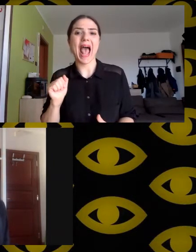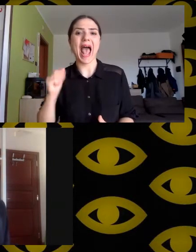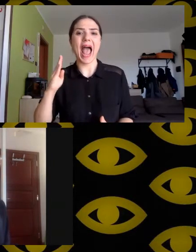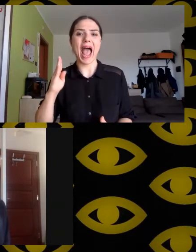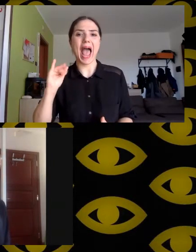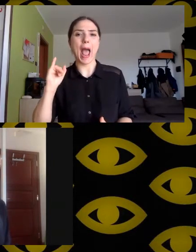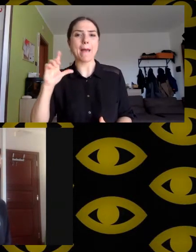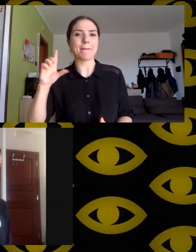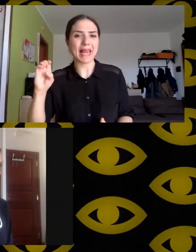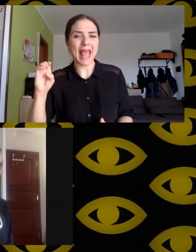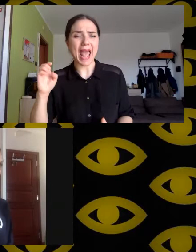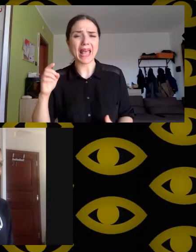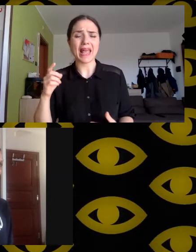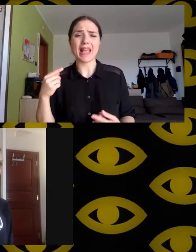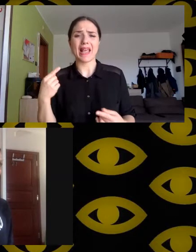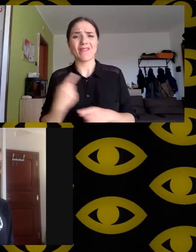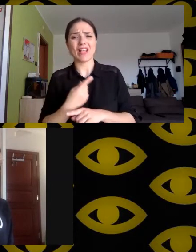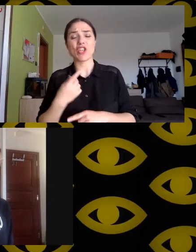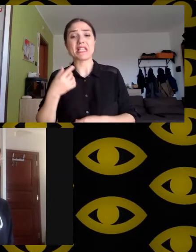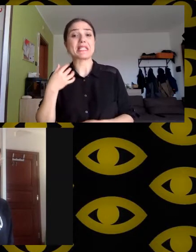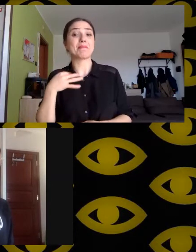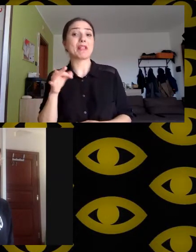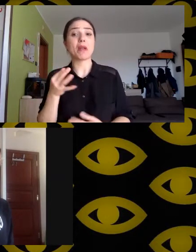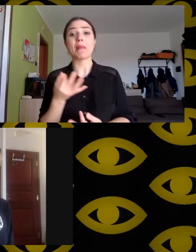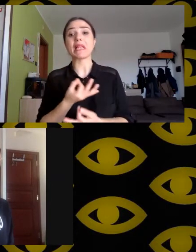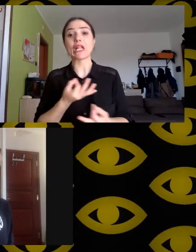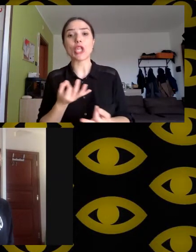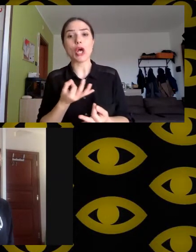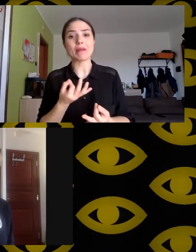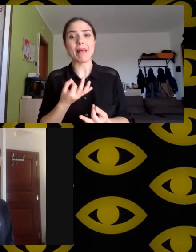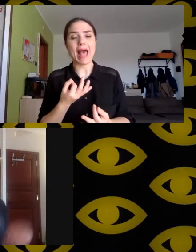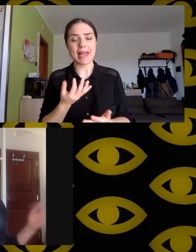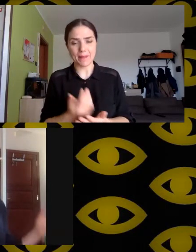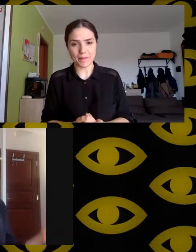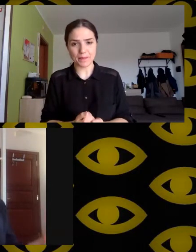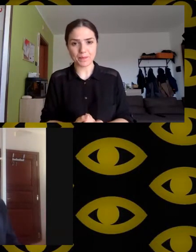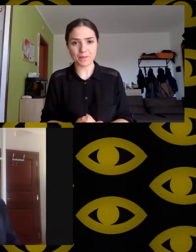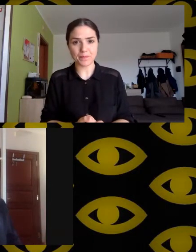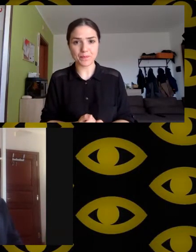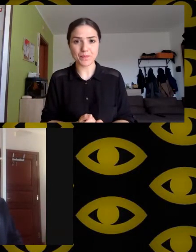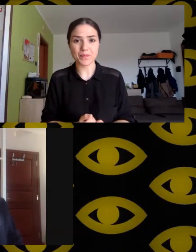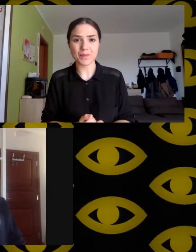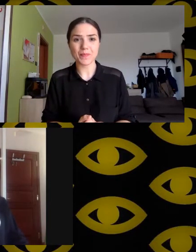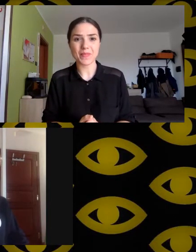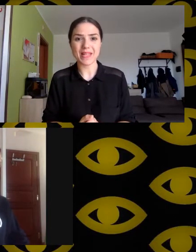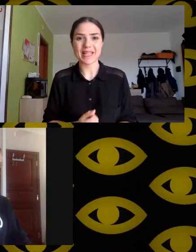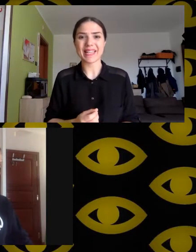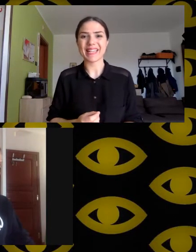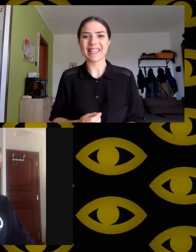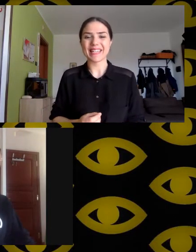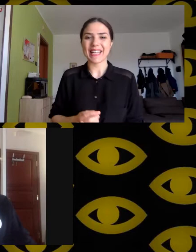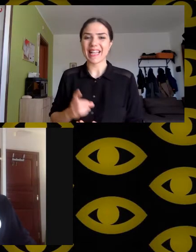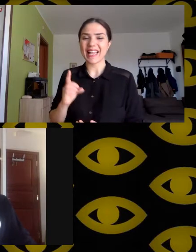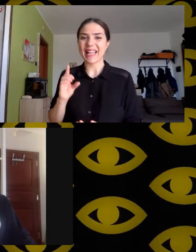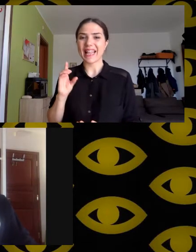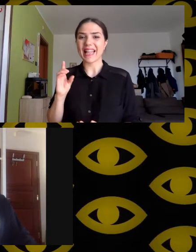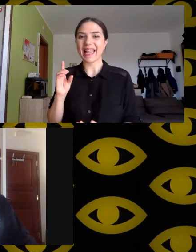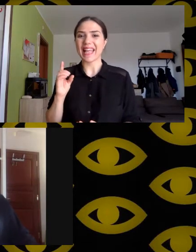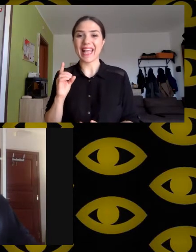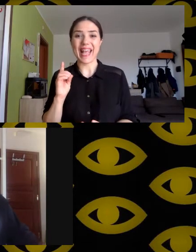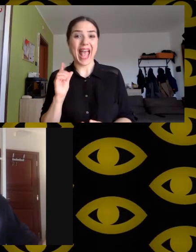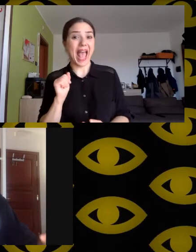Grazie. Tempo. Puoi fare una pausa un pochino d'acqua, visto che mi sto andando a ruota libera. Io c'ho il mio aperitivo qui,